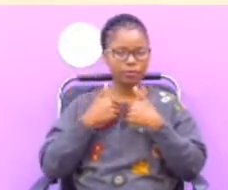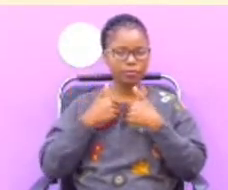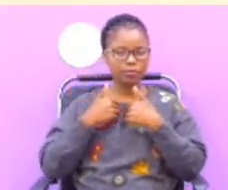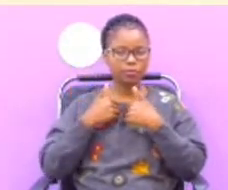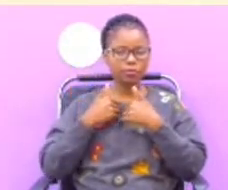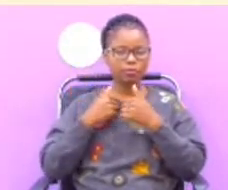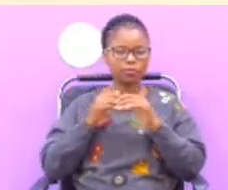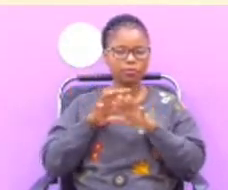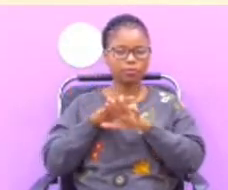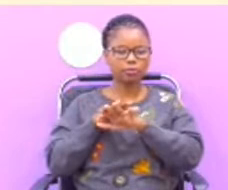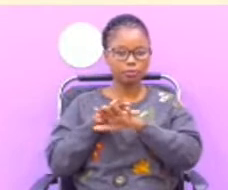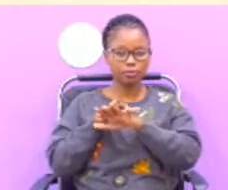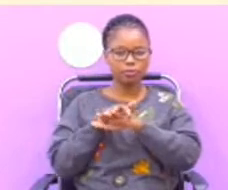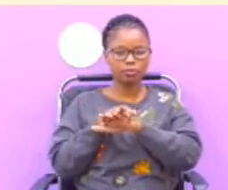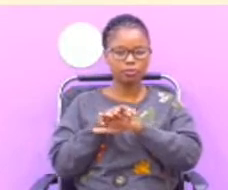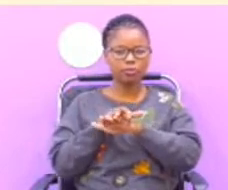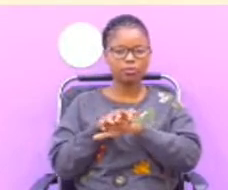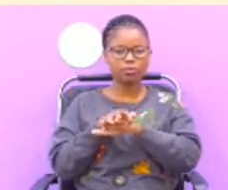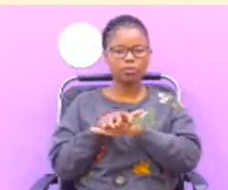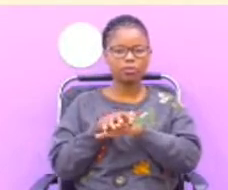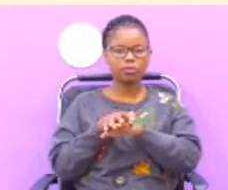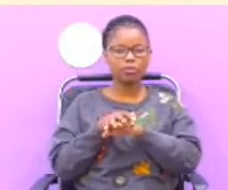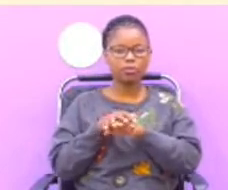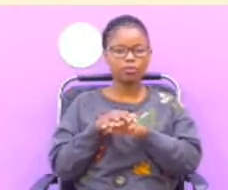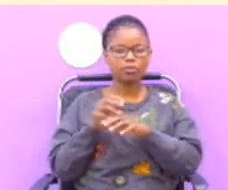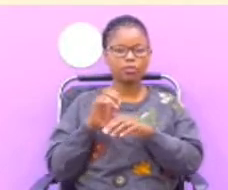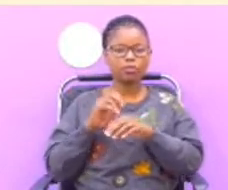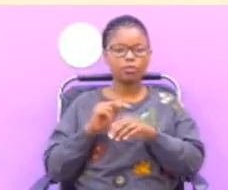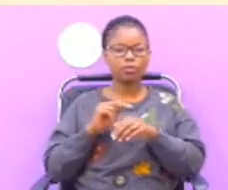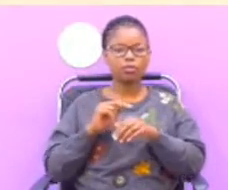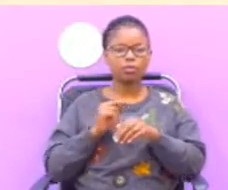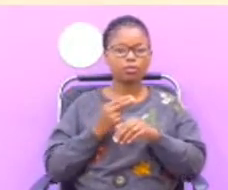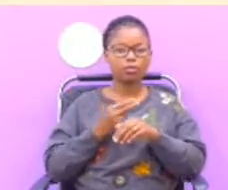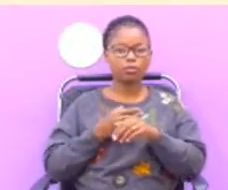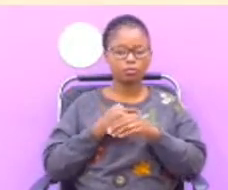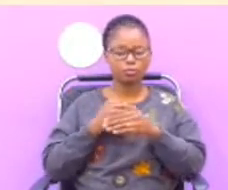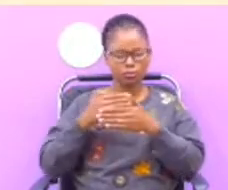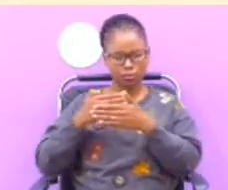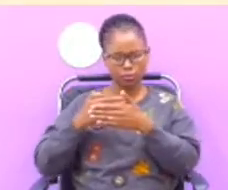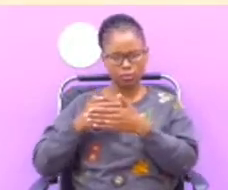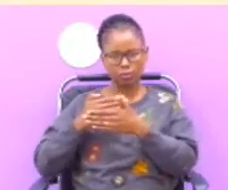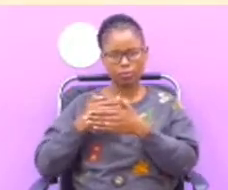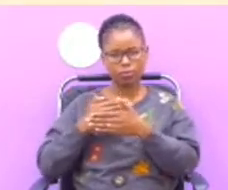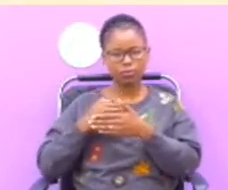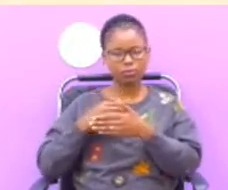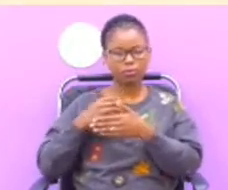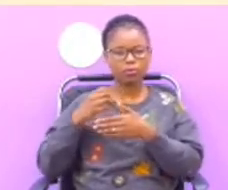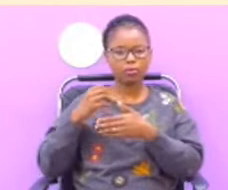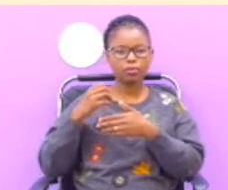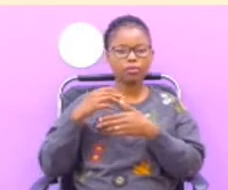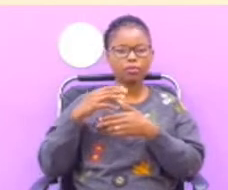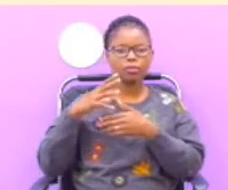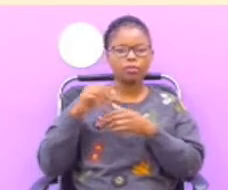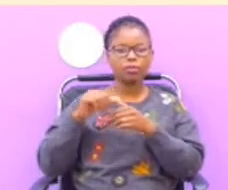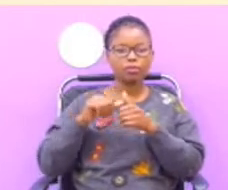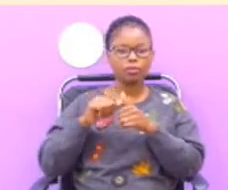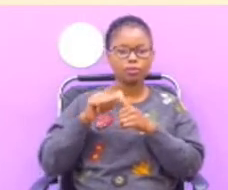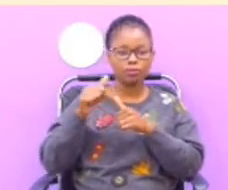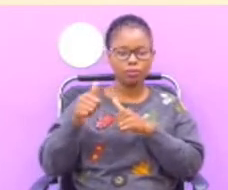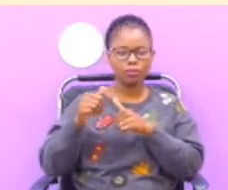kũrĩ tondũ ona twathiĩ-rĩ tũtithiaga kũrĩa kũriku tũthiaga gũkũ hũgũrũrũ-inĩ tũtiendaga gũthiĩ harĩa